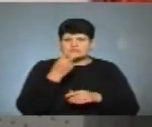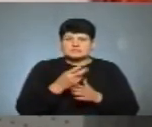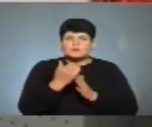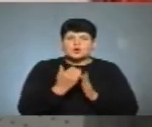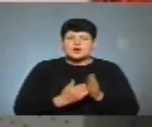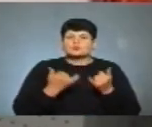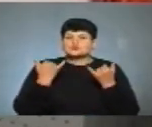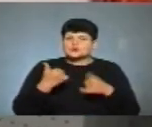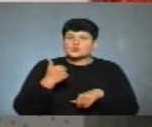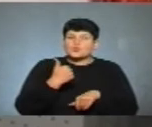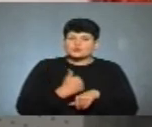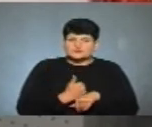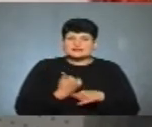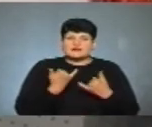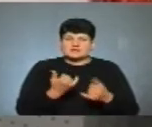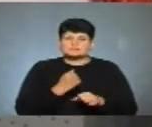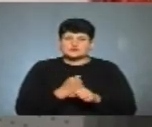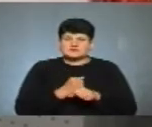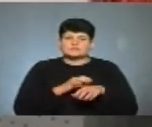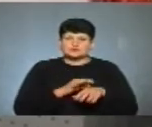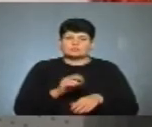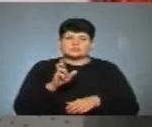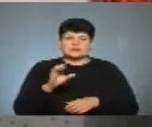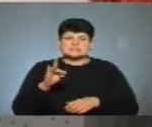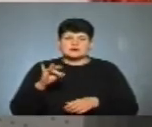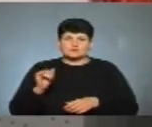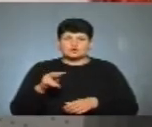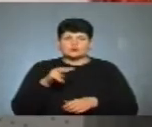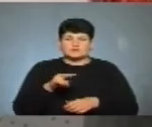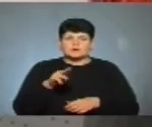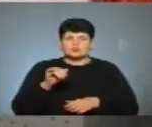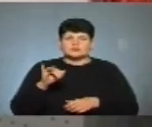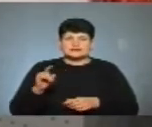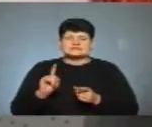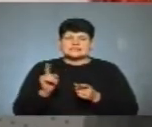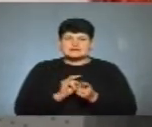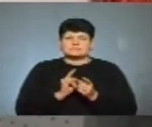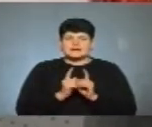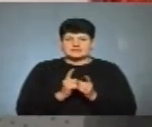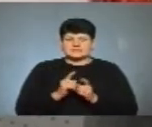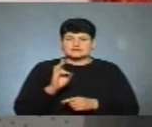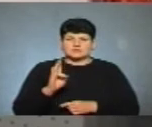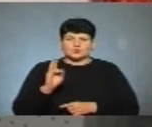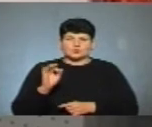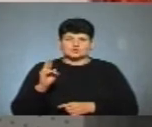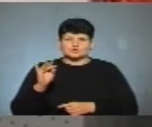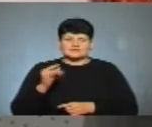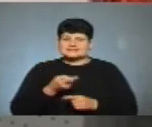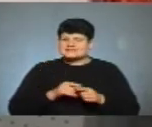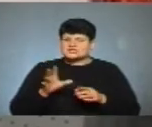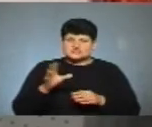програму «Сьогодні головне». Для вас працювали ведучі Богдана Сарабун, Людмила Потькалець і сурдоперекладачка Надія Коцовська. Це ще не